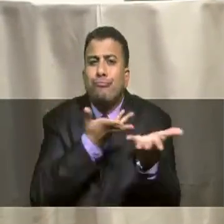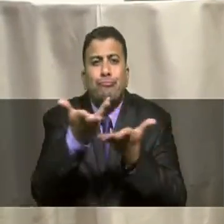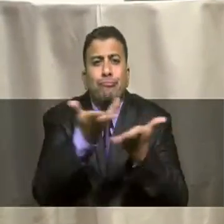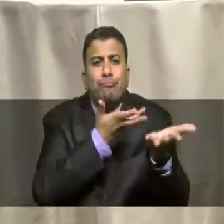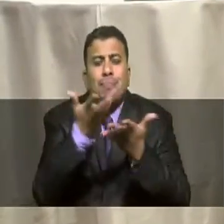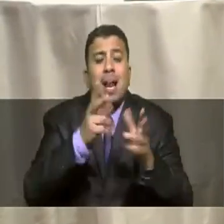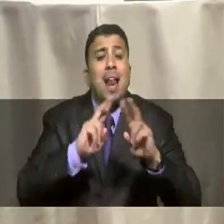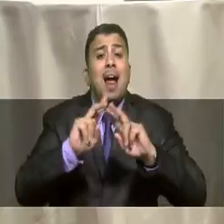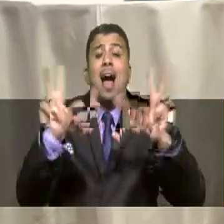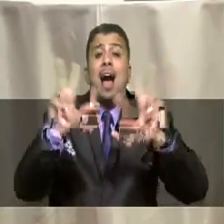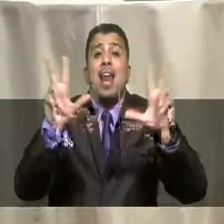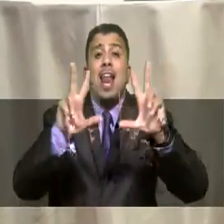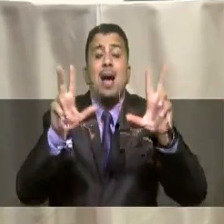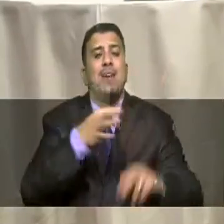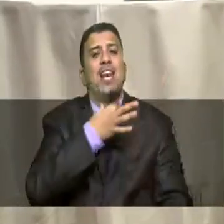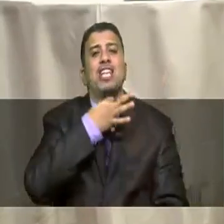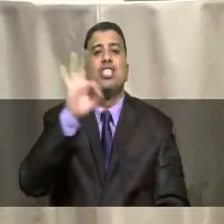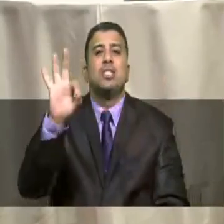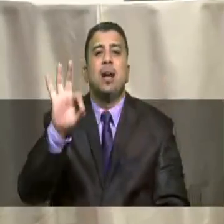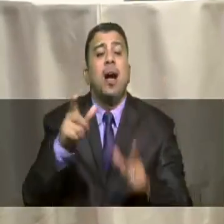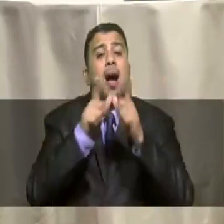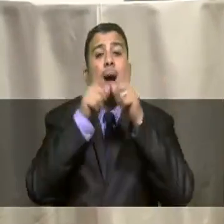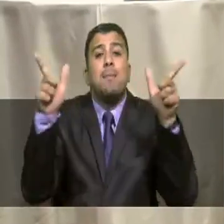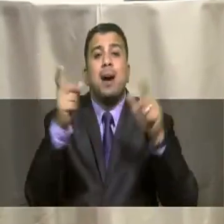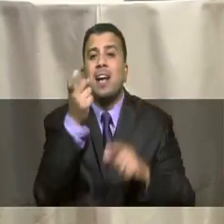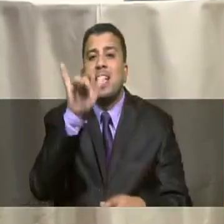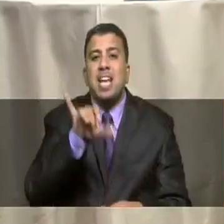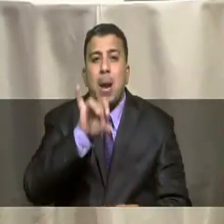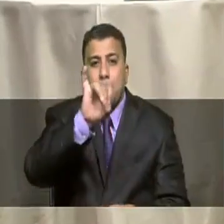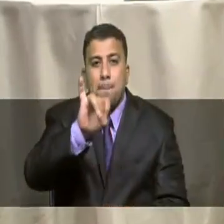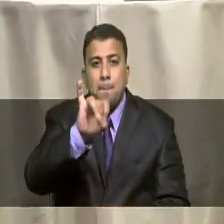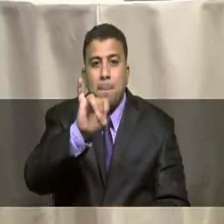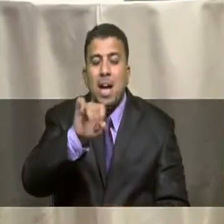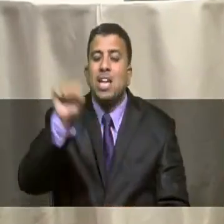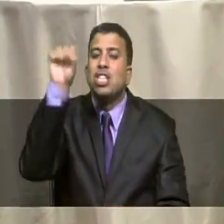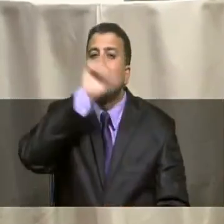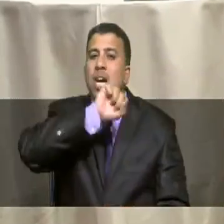وسائل الإعلام الحديث. لأخبار الدار ريم عيسى، الشارقة.